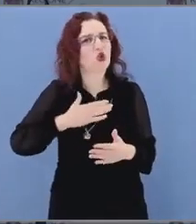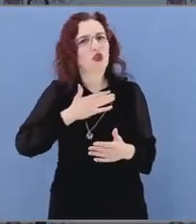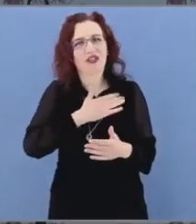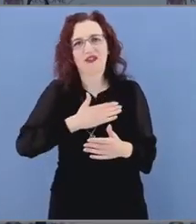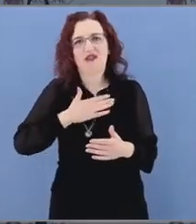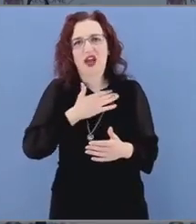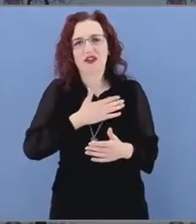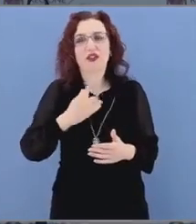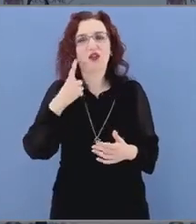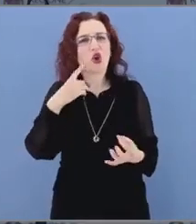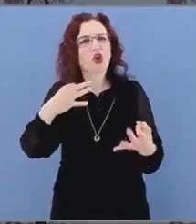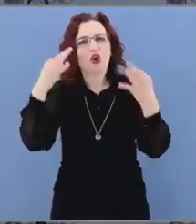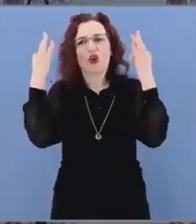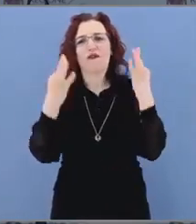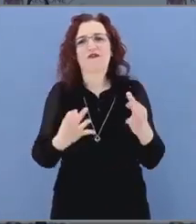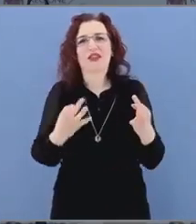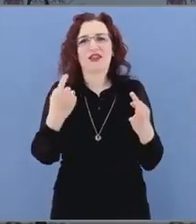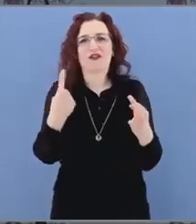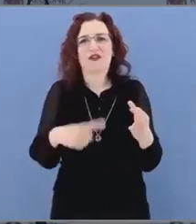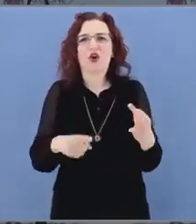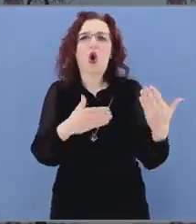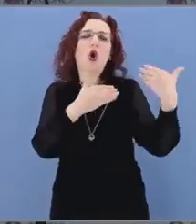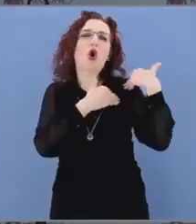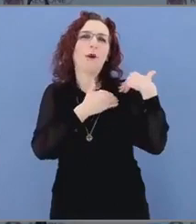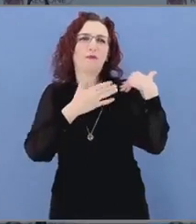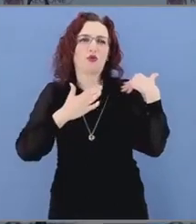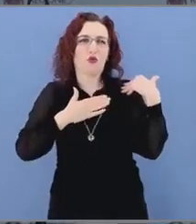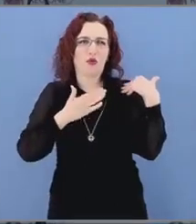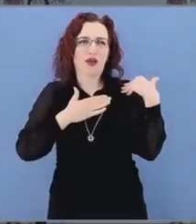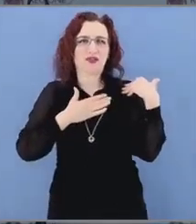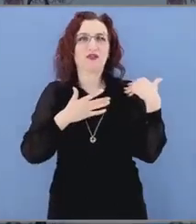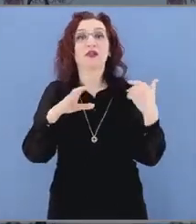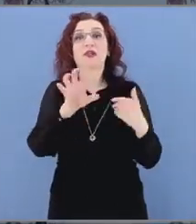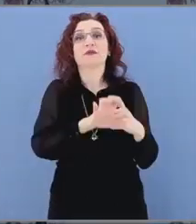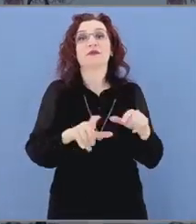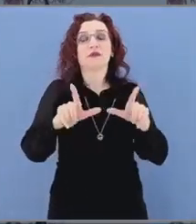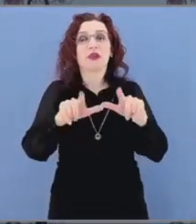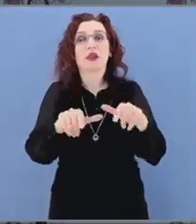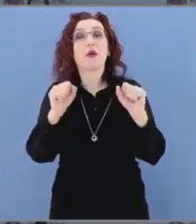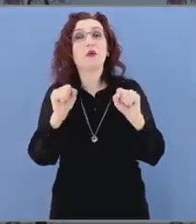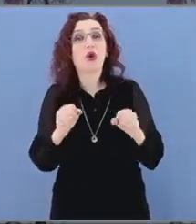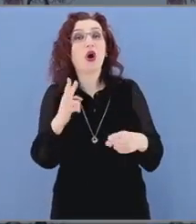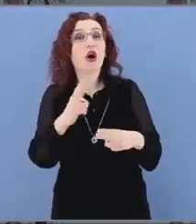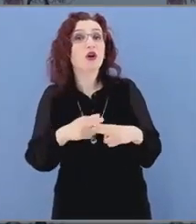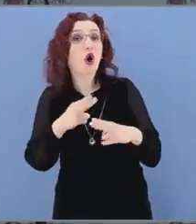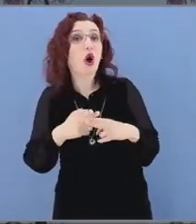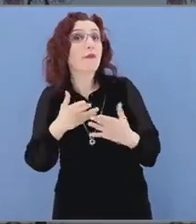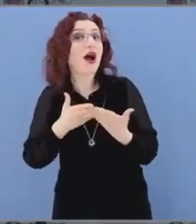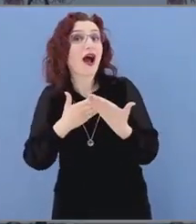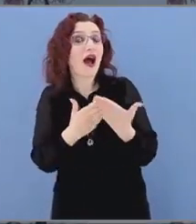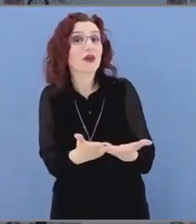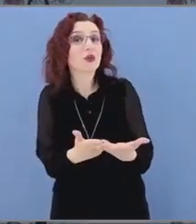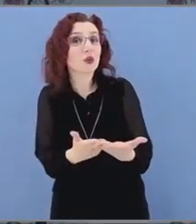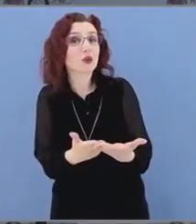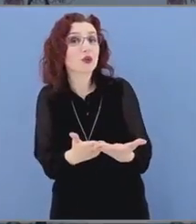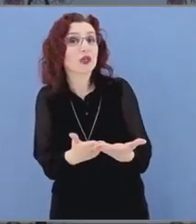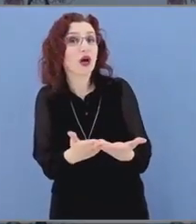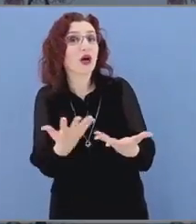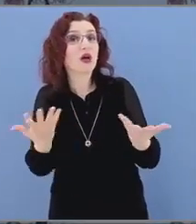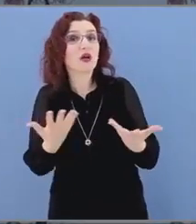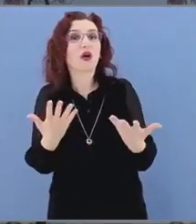questo è il nostro ruolo. La Regione Lazio può aiutare Roma non facendo appunto, non pontificando, ma realizzando